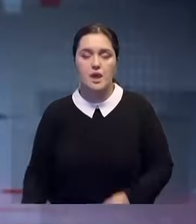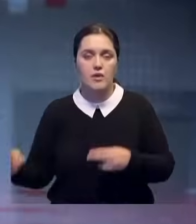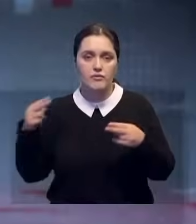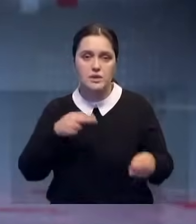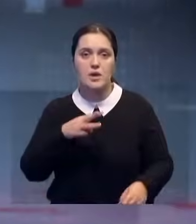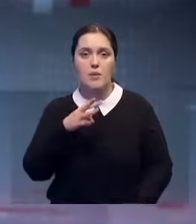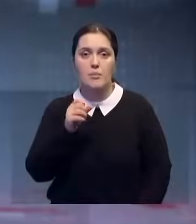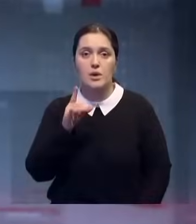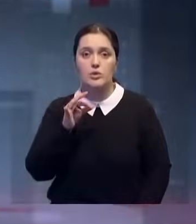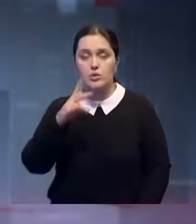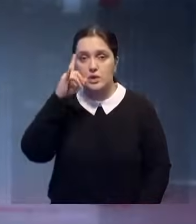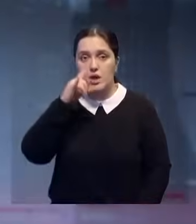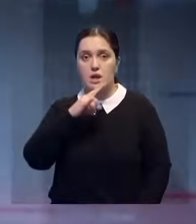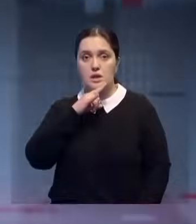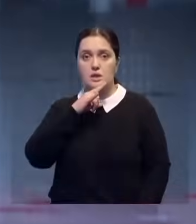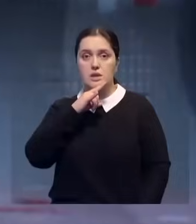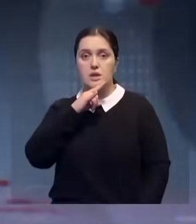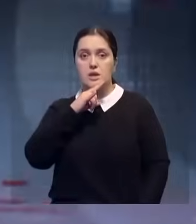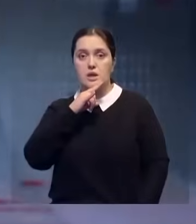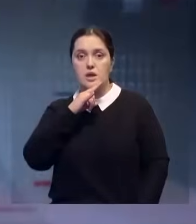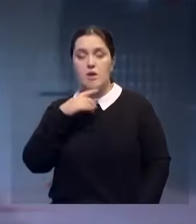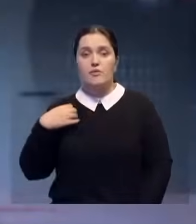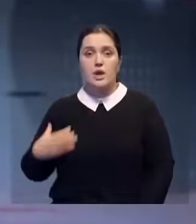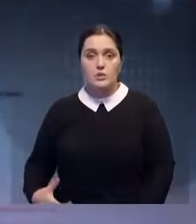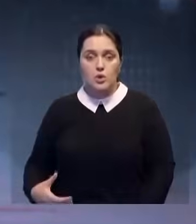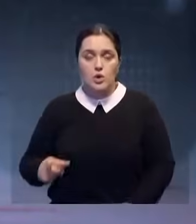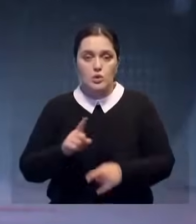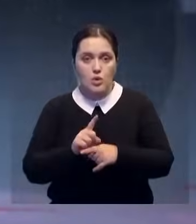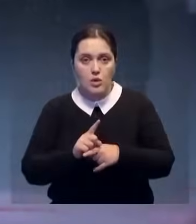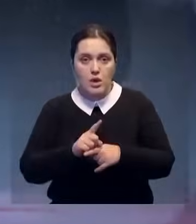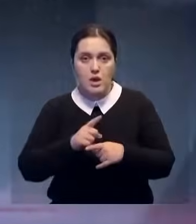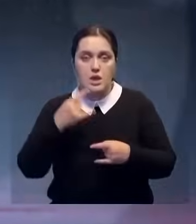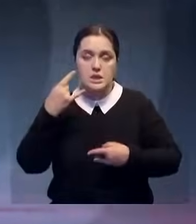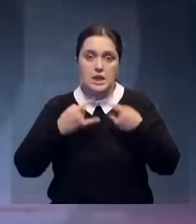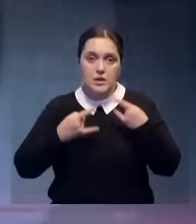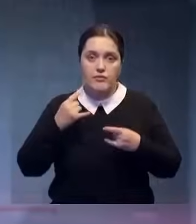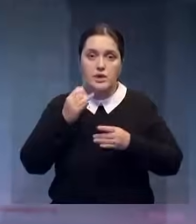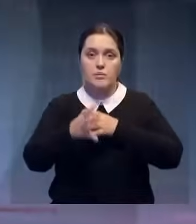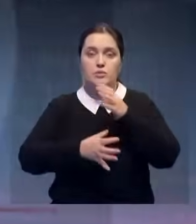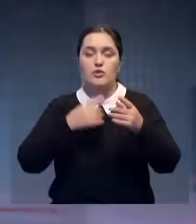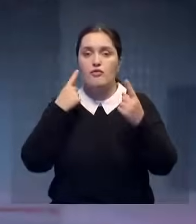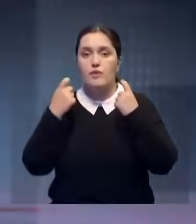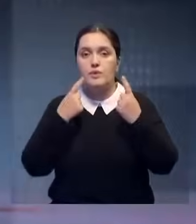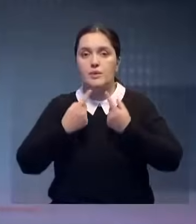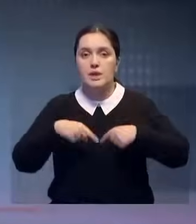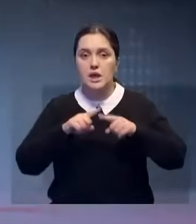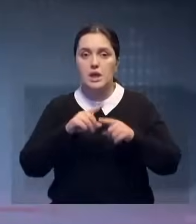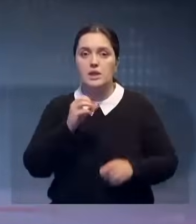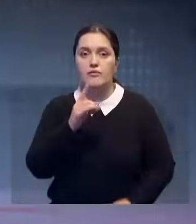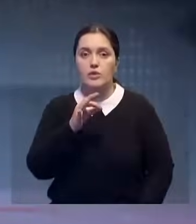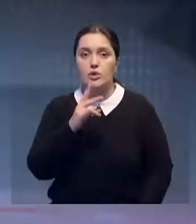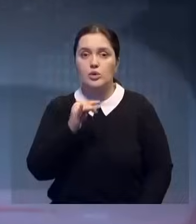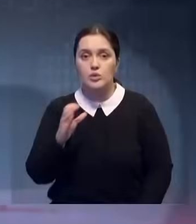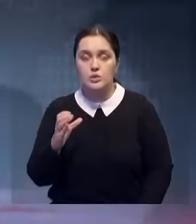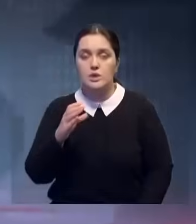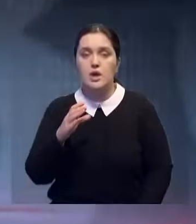Визит Эммануэля Макрона в Казахстан осветили не только французские СМИ, но и такие международные информагентства, как